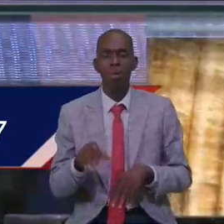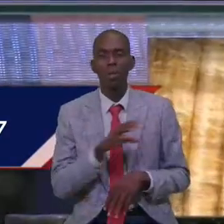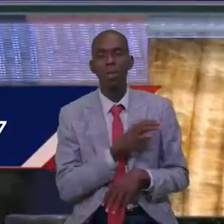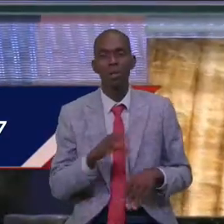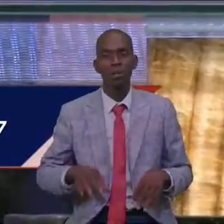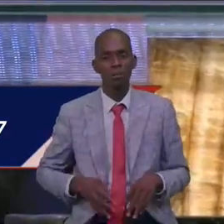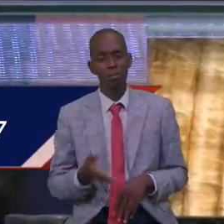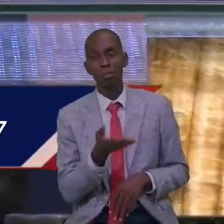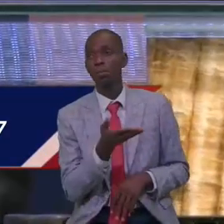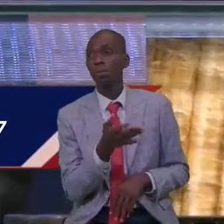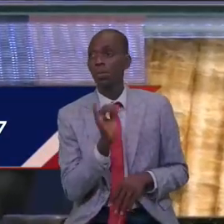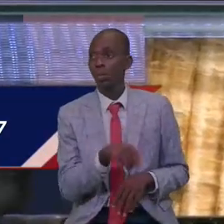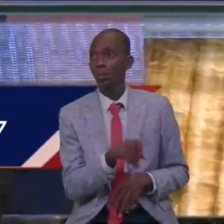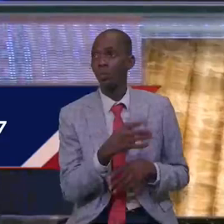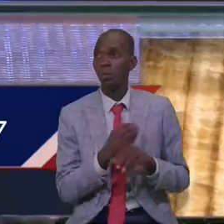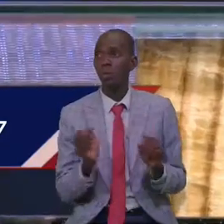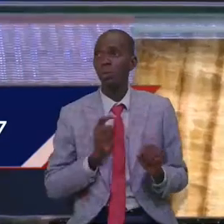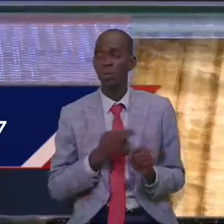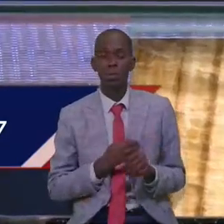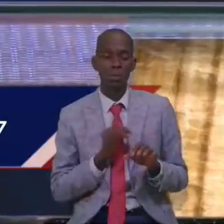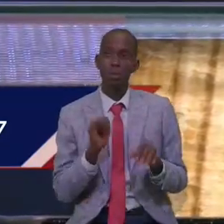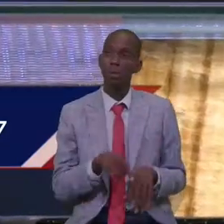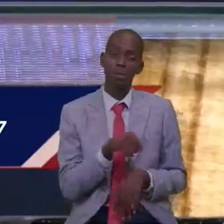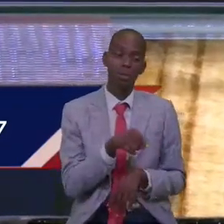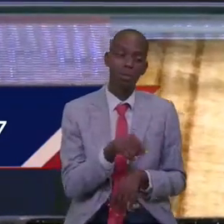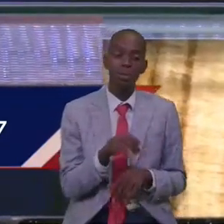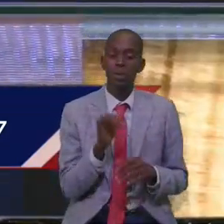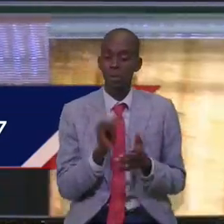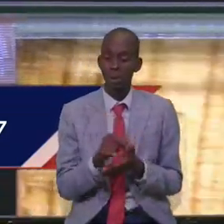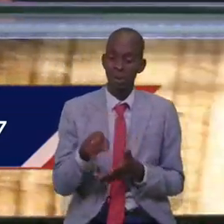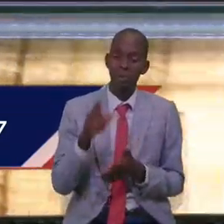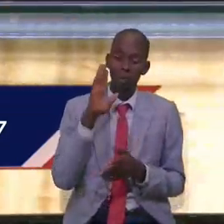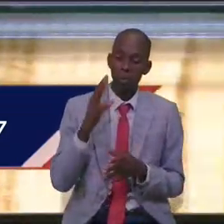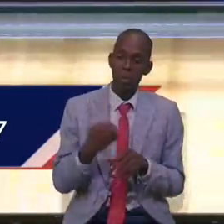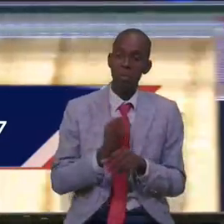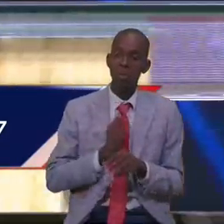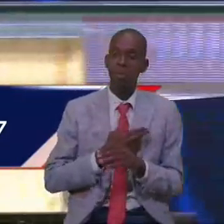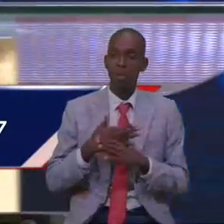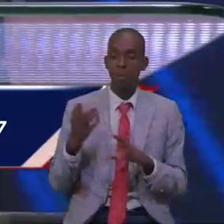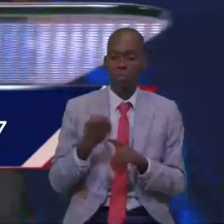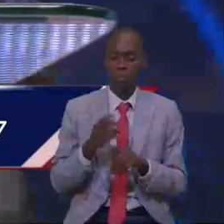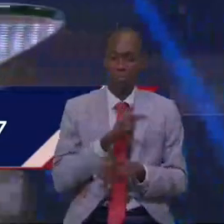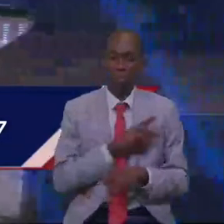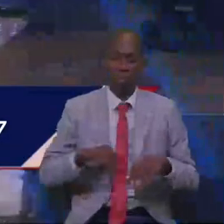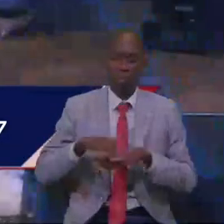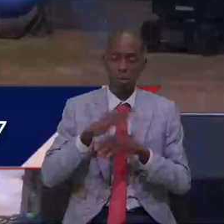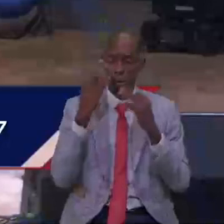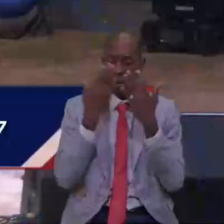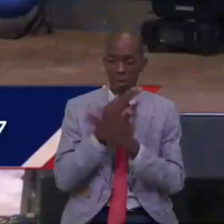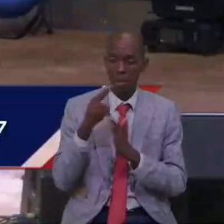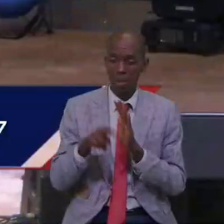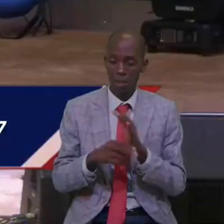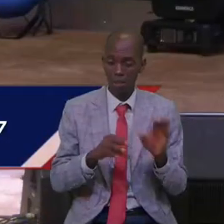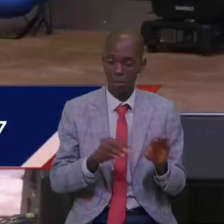Il a été minimisé. C'est celui-là qui va nous sauver. C'est celui-ci qui va nous ôter du royaume des ténèbres pour nous